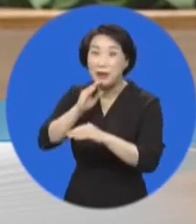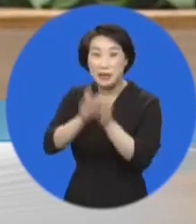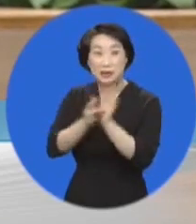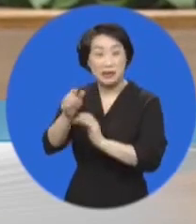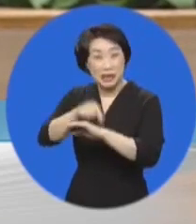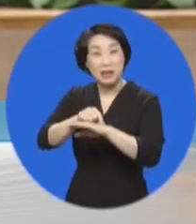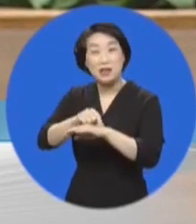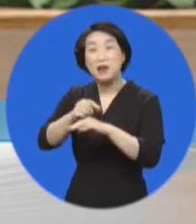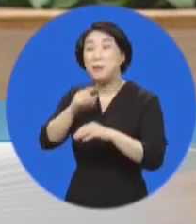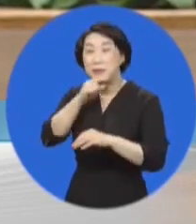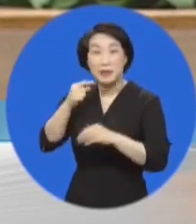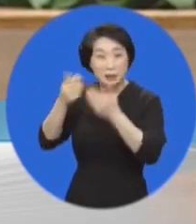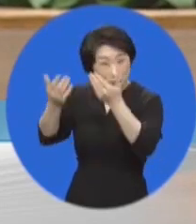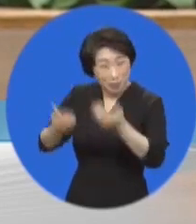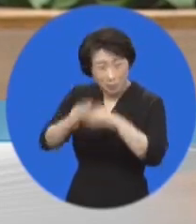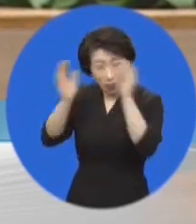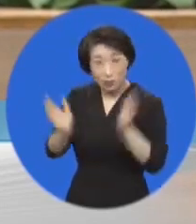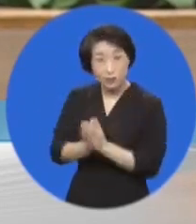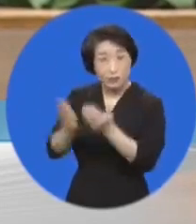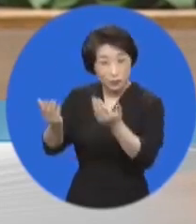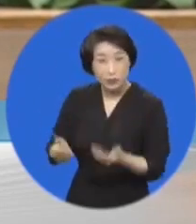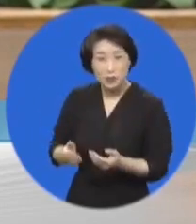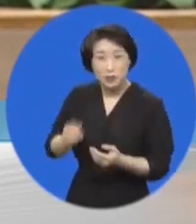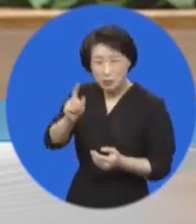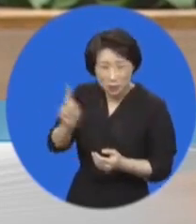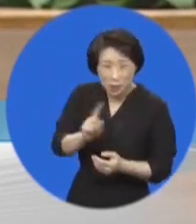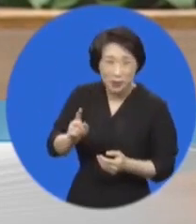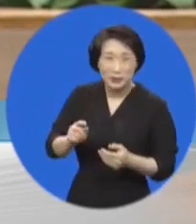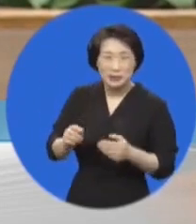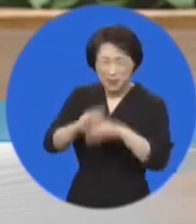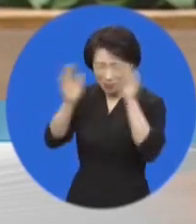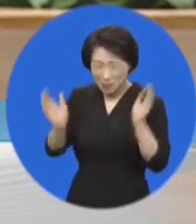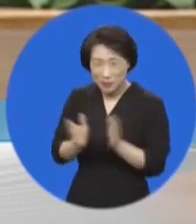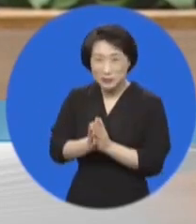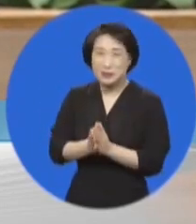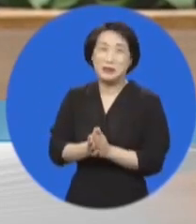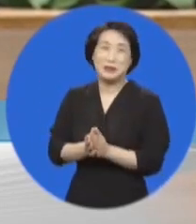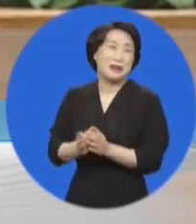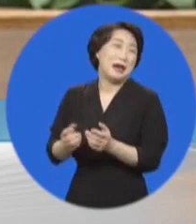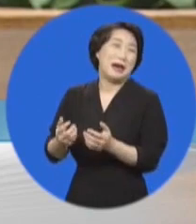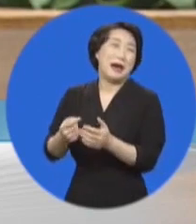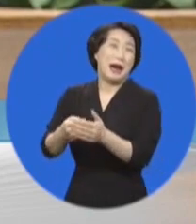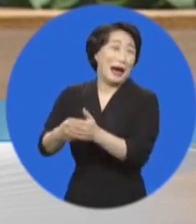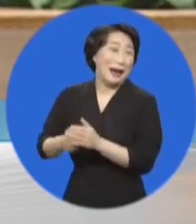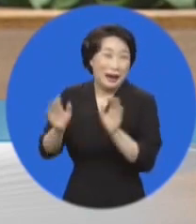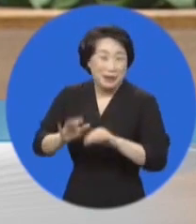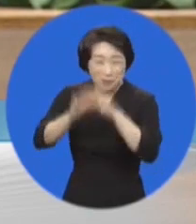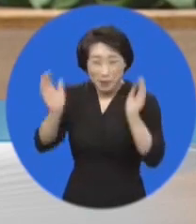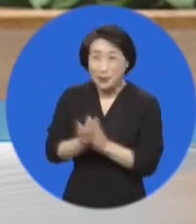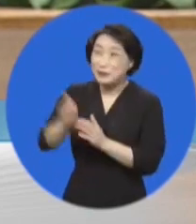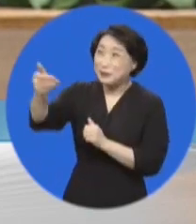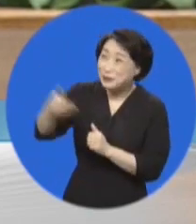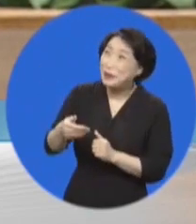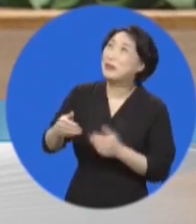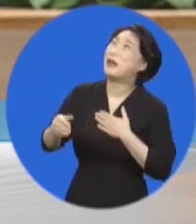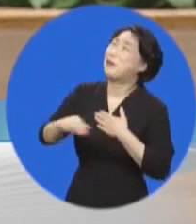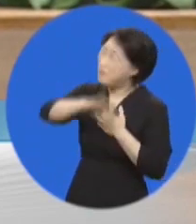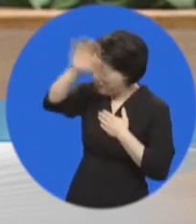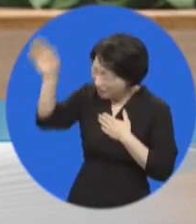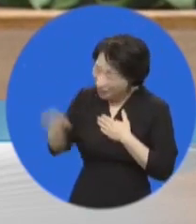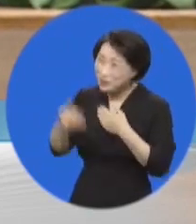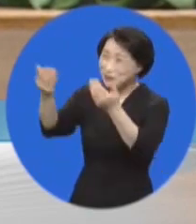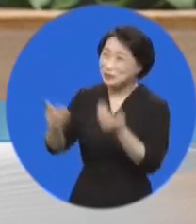살도 찢어주신 주님이요, 어느 것인들 나에게 주겠습니까? 그거